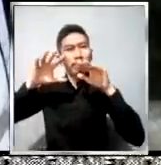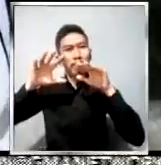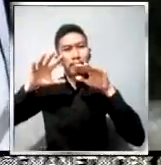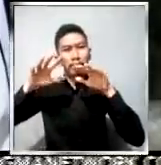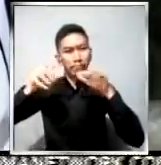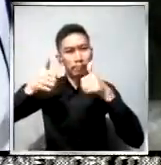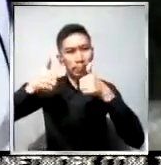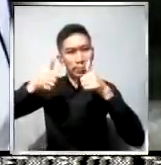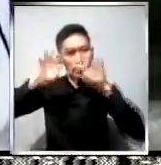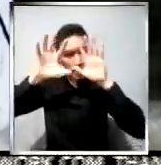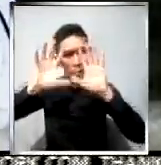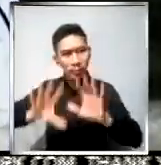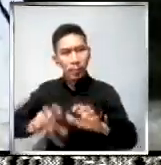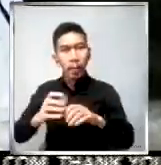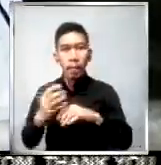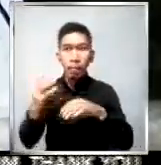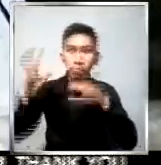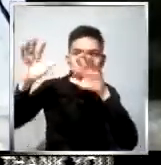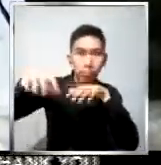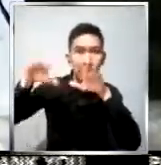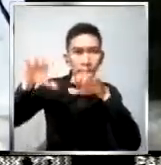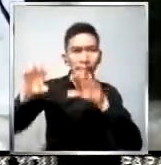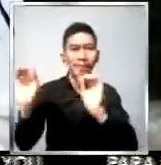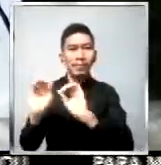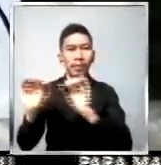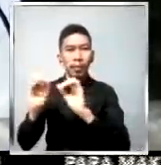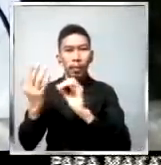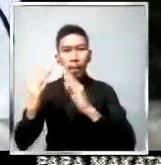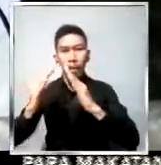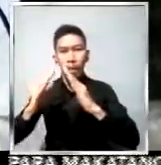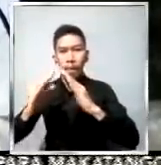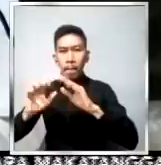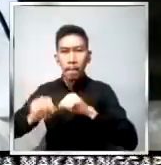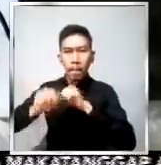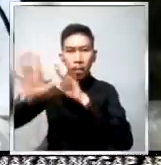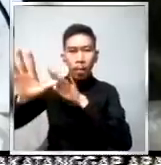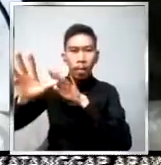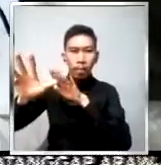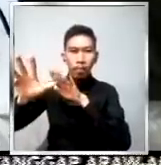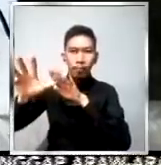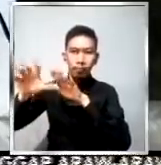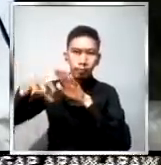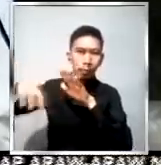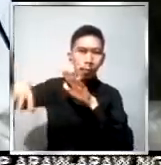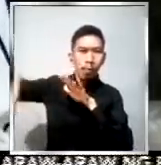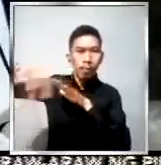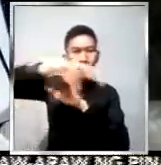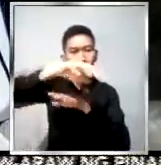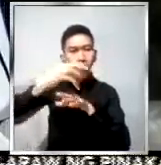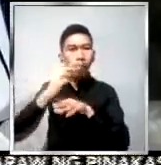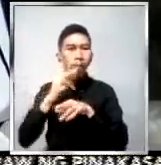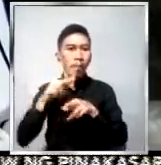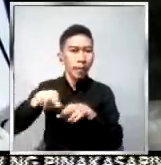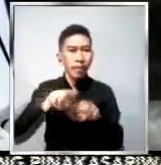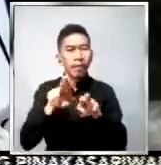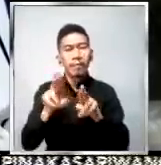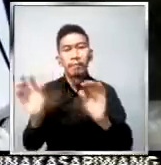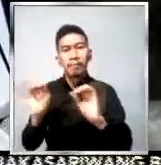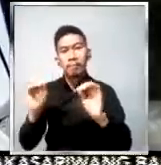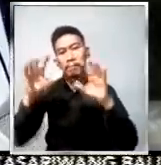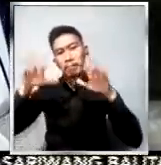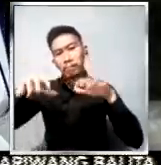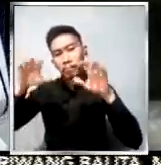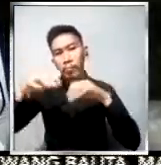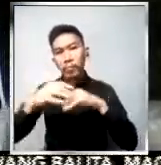pag-ulan sa mga bundok sa palibot ng Marikina River. Kaya naman sa buong maghapon ay unti-unti na pong bumababa